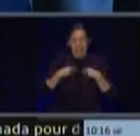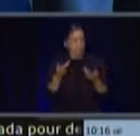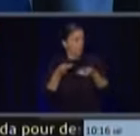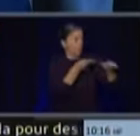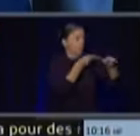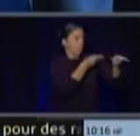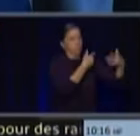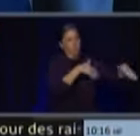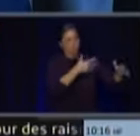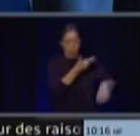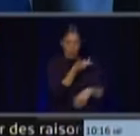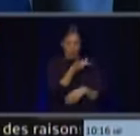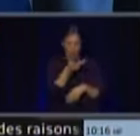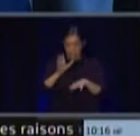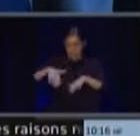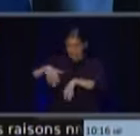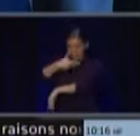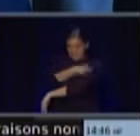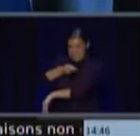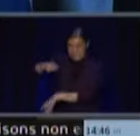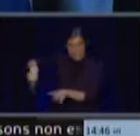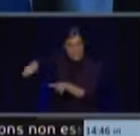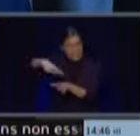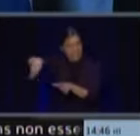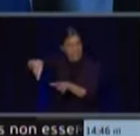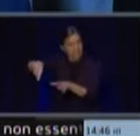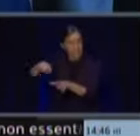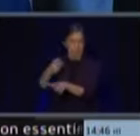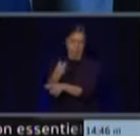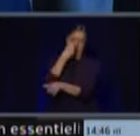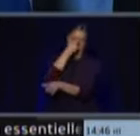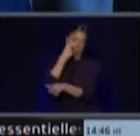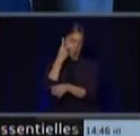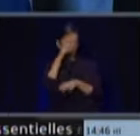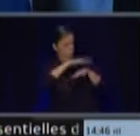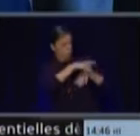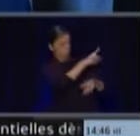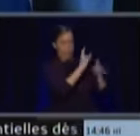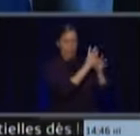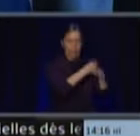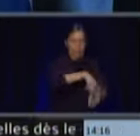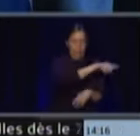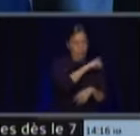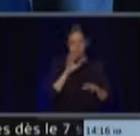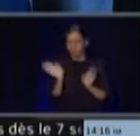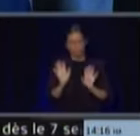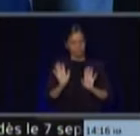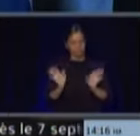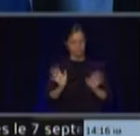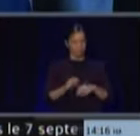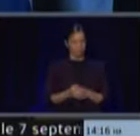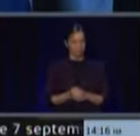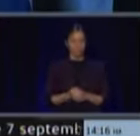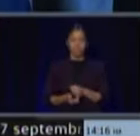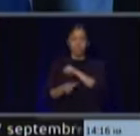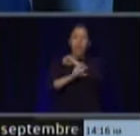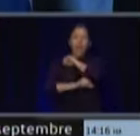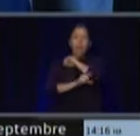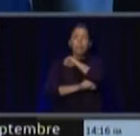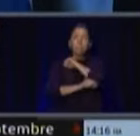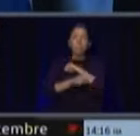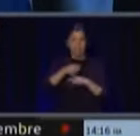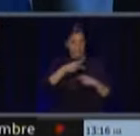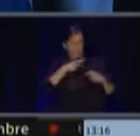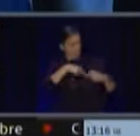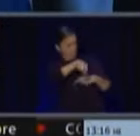qui mettent des personnes vulnérables à risque. Il y en a déjà beaucoup qui sont épuisés, mais en même temps, on ne